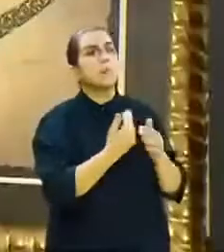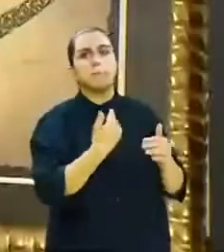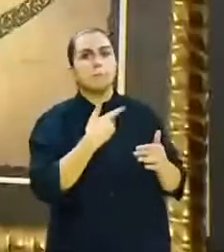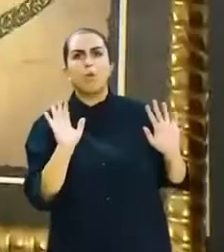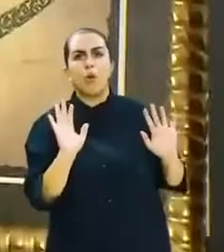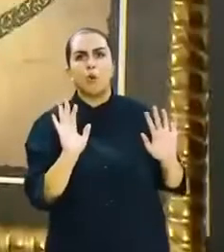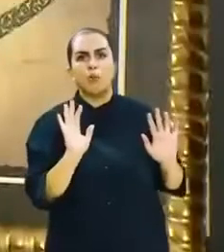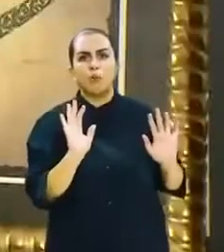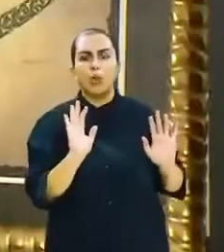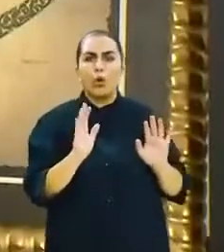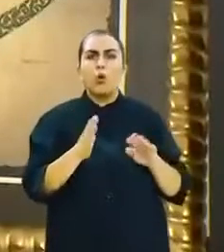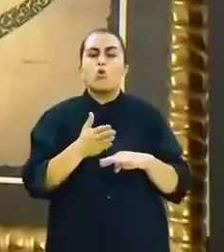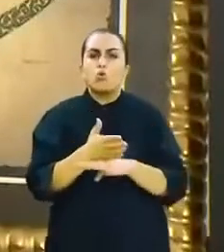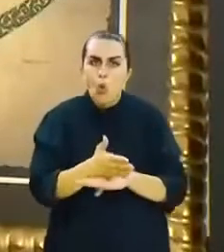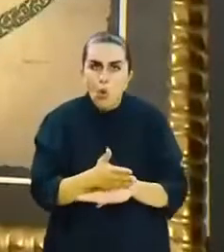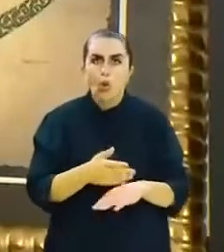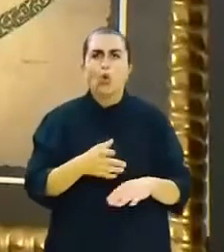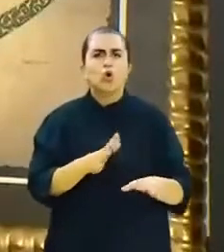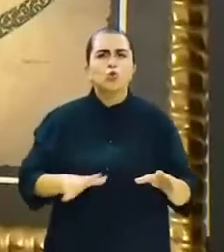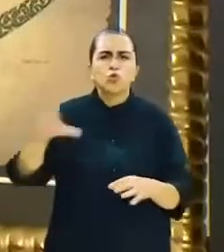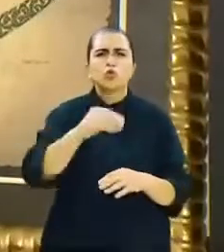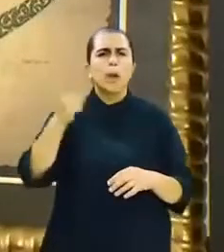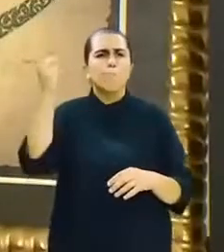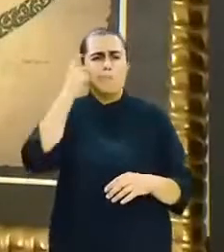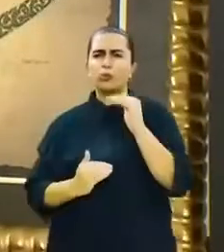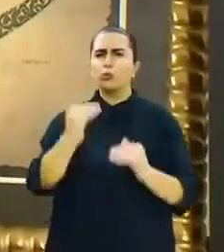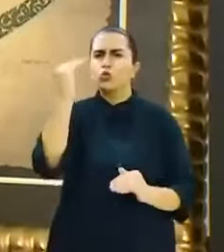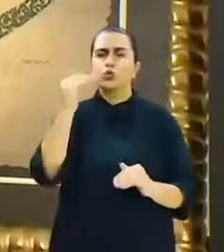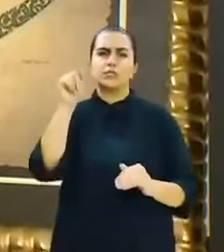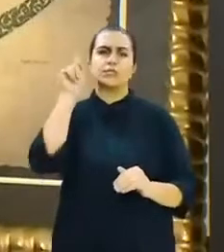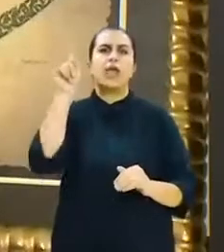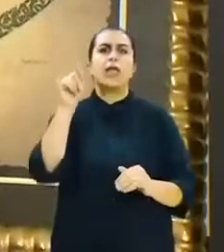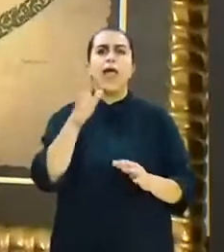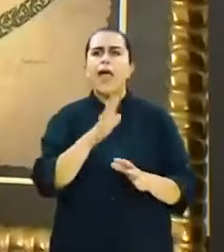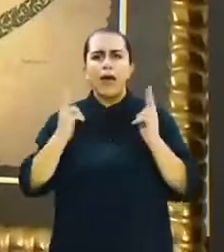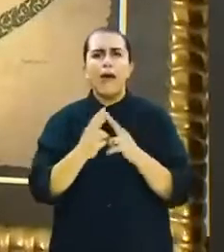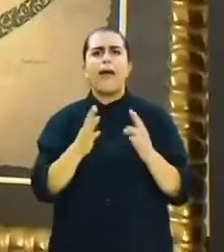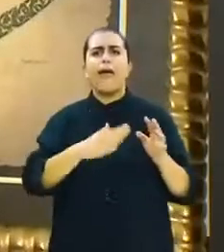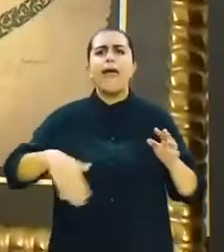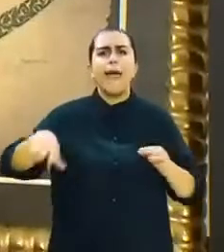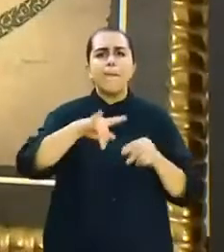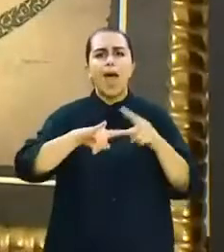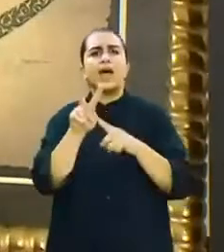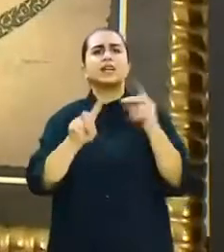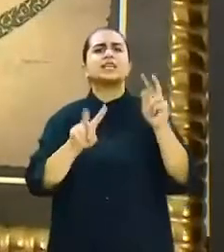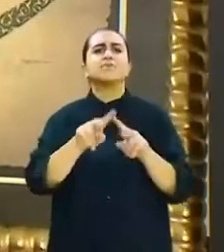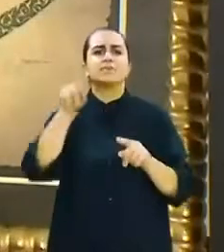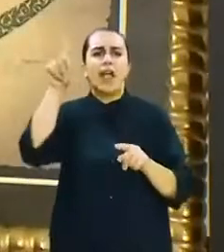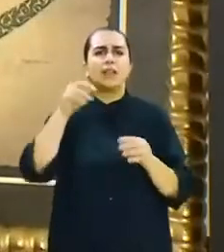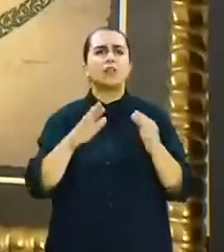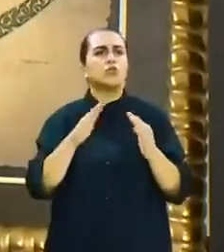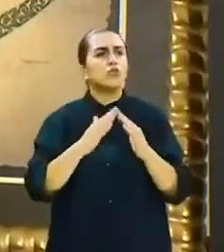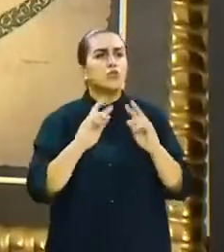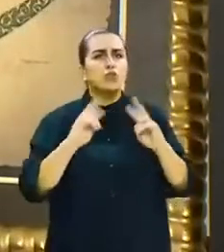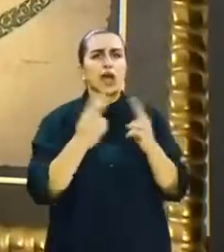değiliz muhakkak ki bütün ilimleri bilen sensin alimsin Her şeyi hikmetle yaratan hakim sinder ve